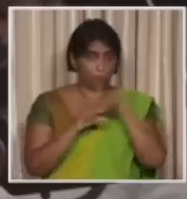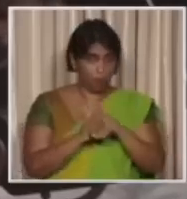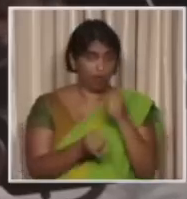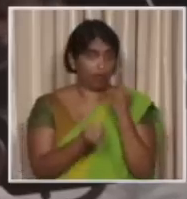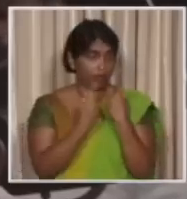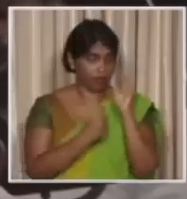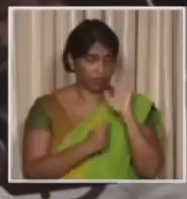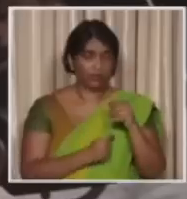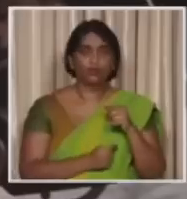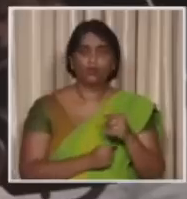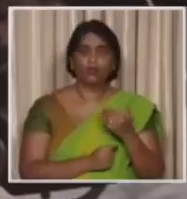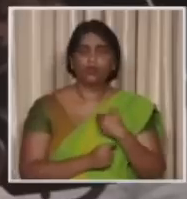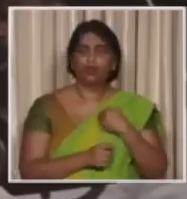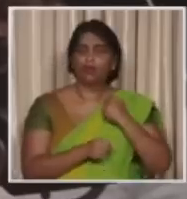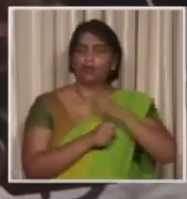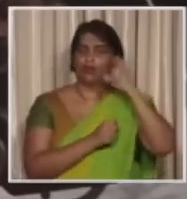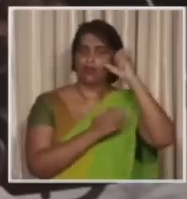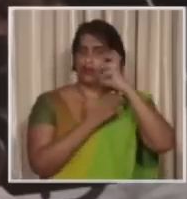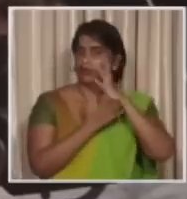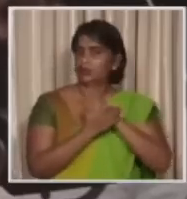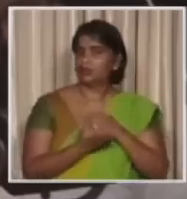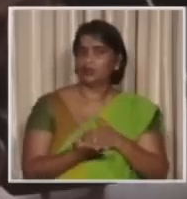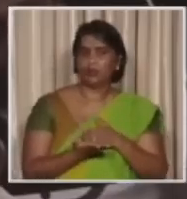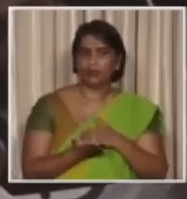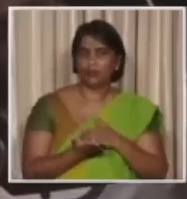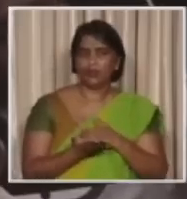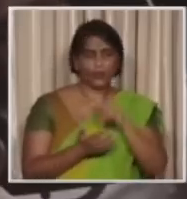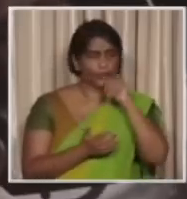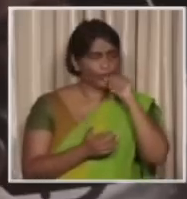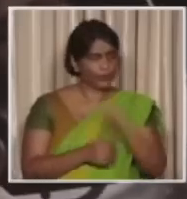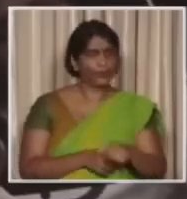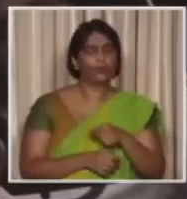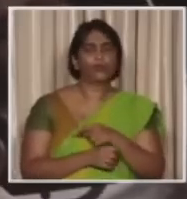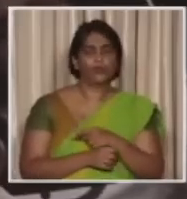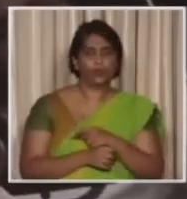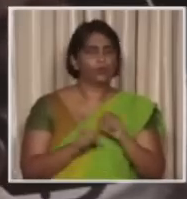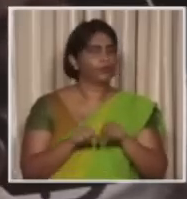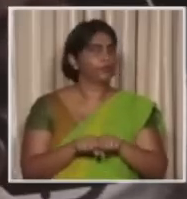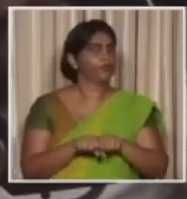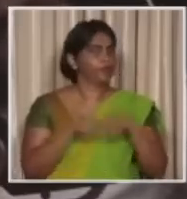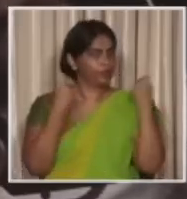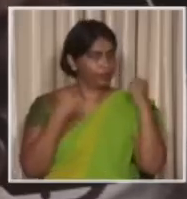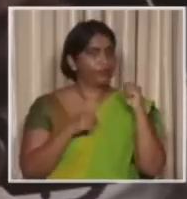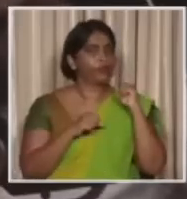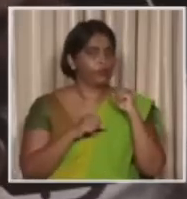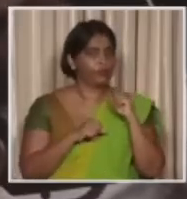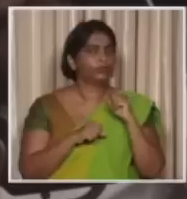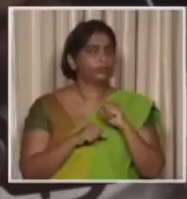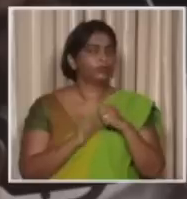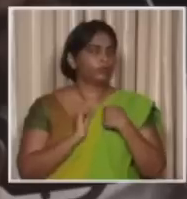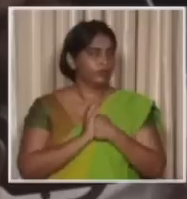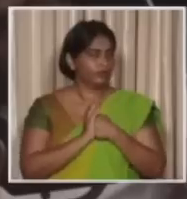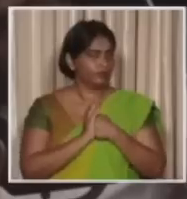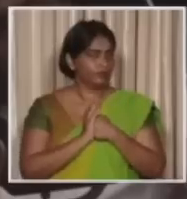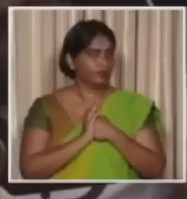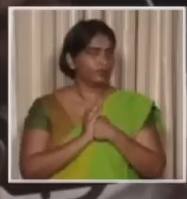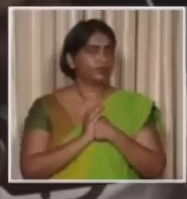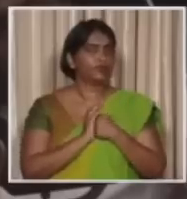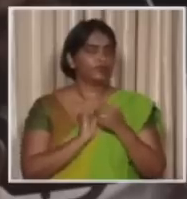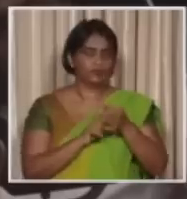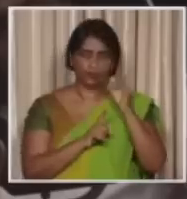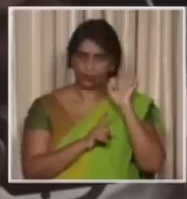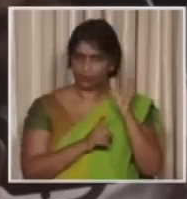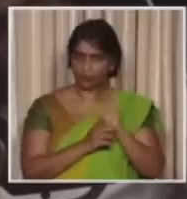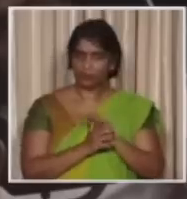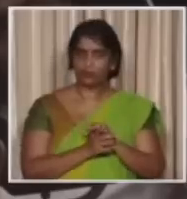නම් අපේ ආණ්ඩු ක්‍රම ව්‍යවස්ථාව අමු අමුවේ උල්ලංඝනය කිරීමක් වෙනවා. ගරු